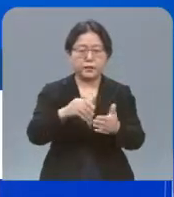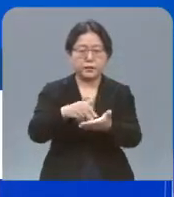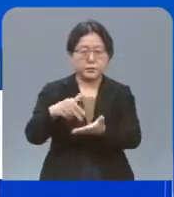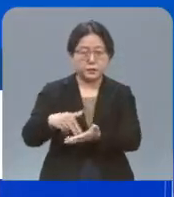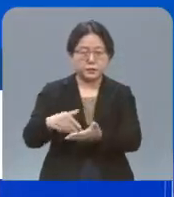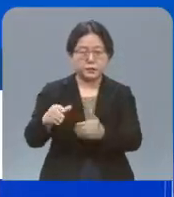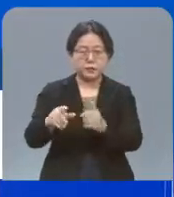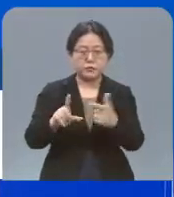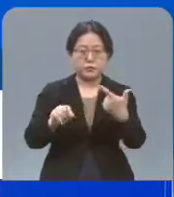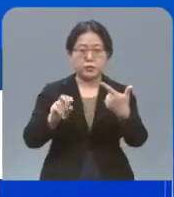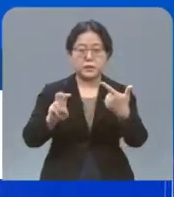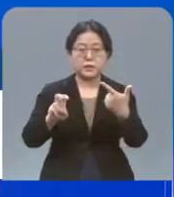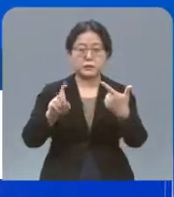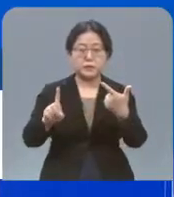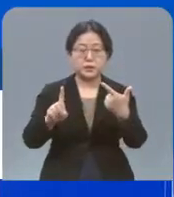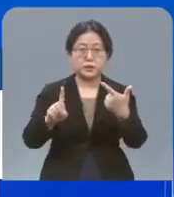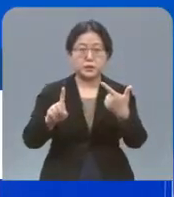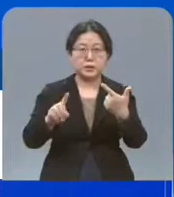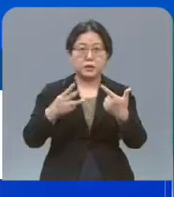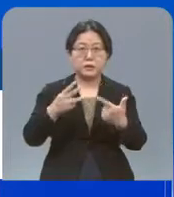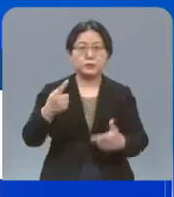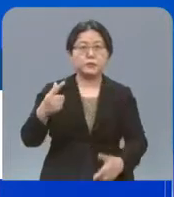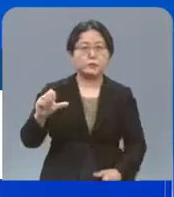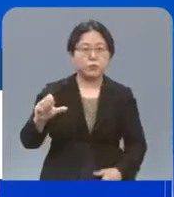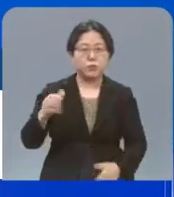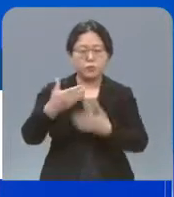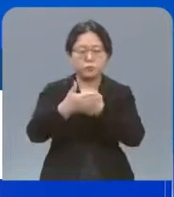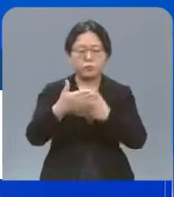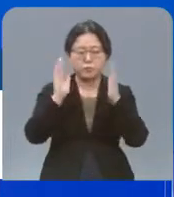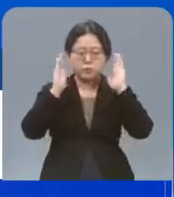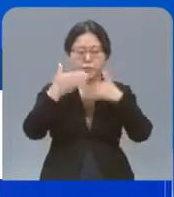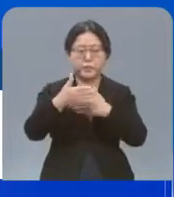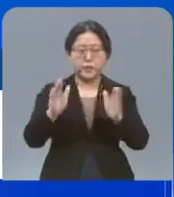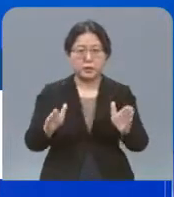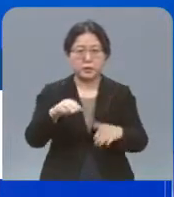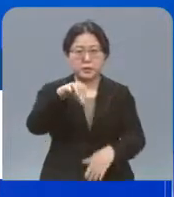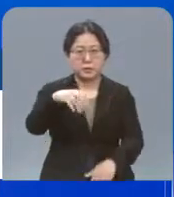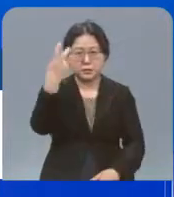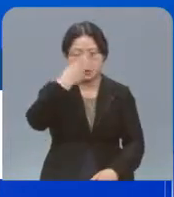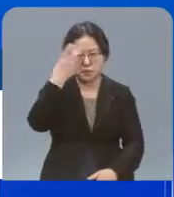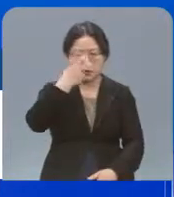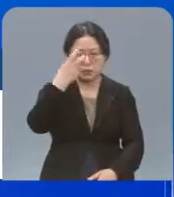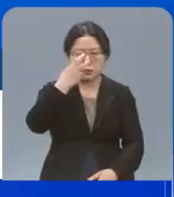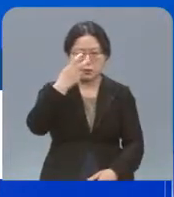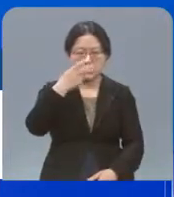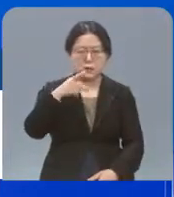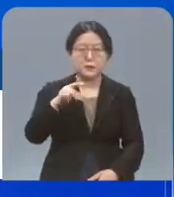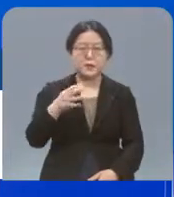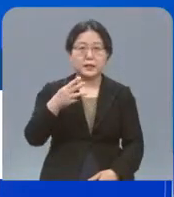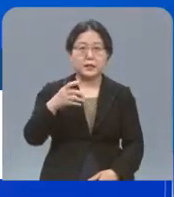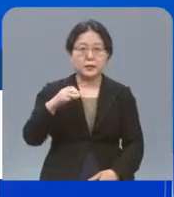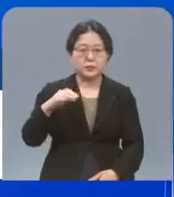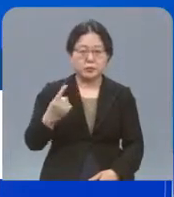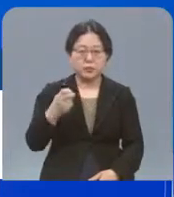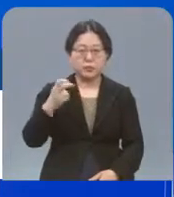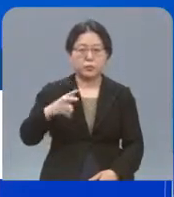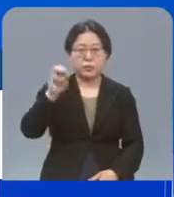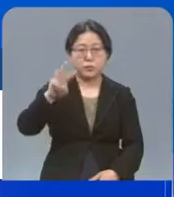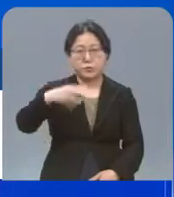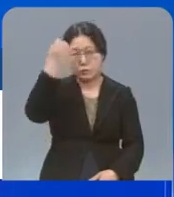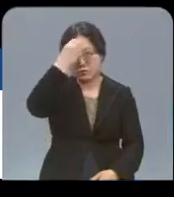6월 21일 365 스터디룸과 관련된 현장 답사를 살레시오 여고와